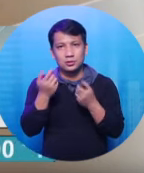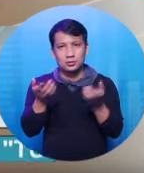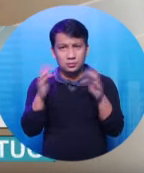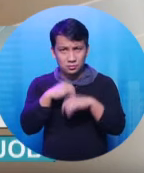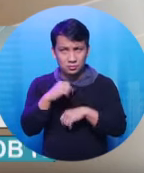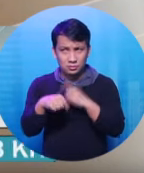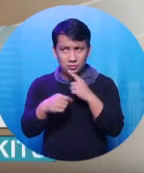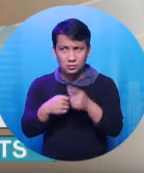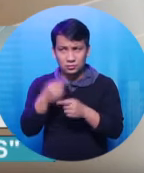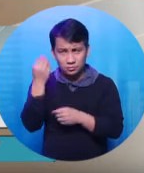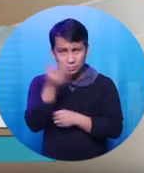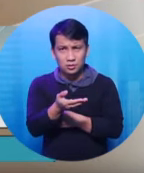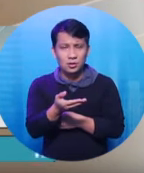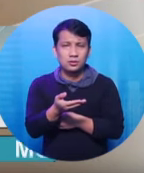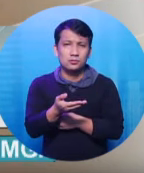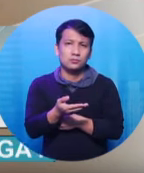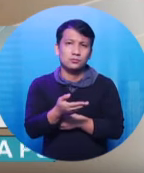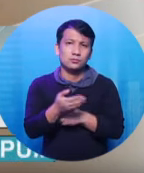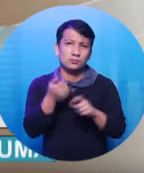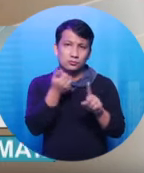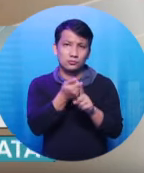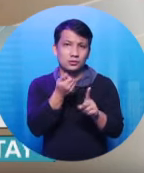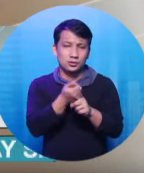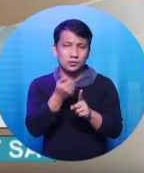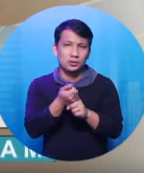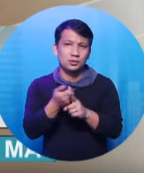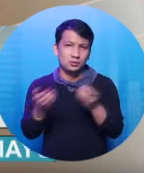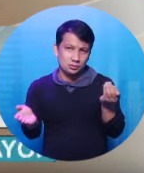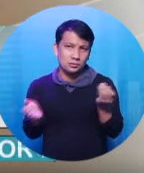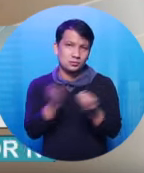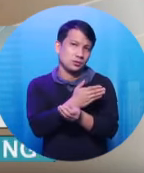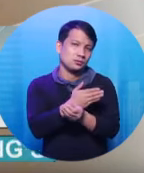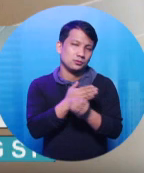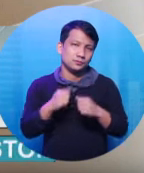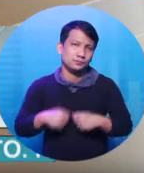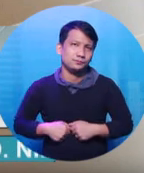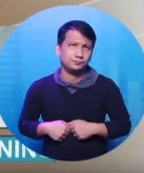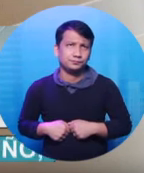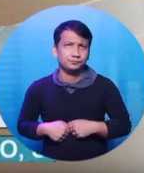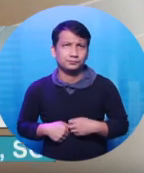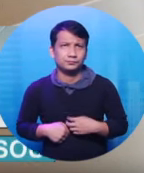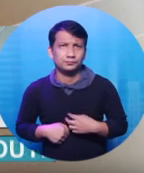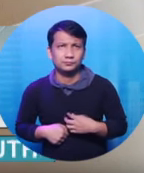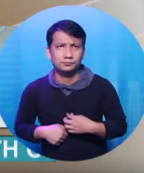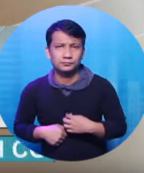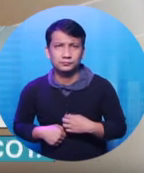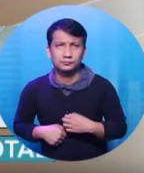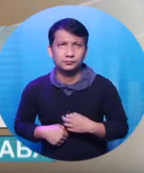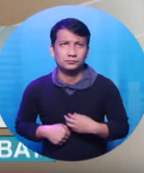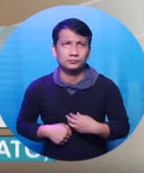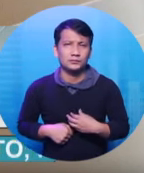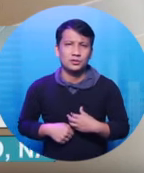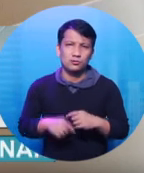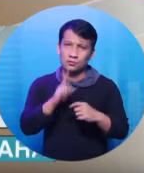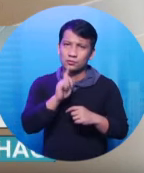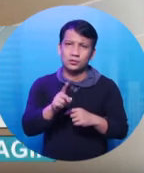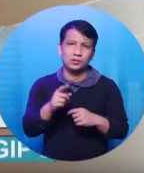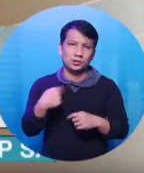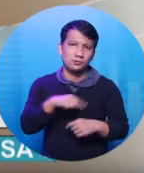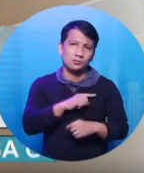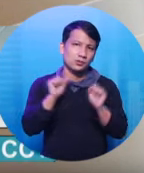ho na ma-convict siya, matik po i-deport siya. Ganun po yung proseso. Okay, ma'am? Yes, po. Kami pong bahala sa